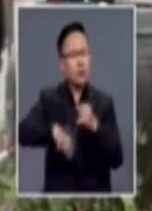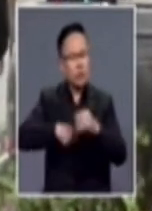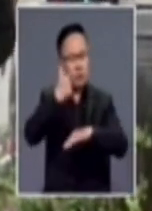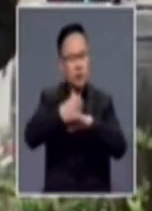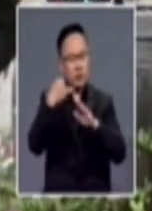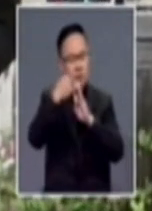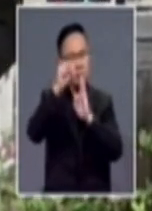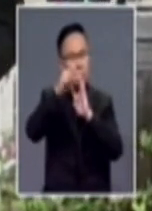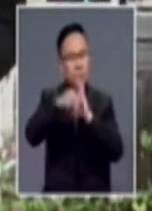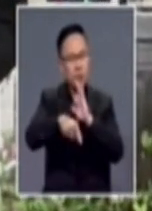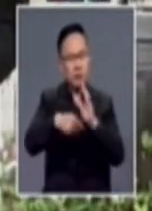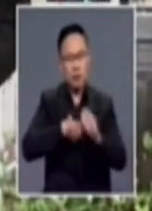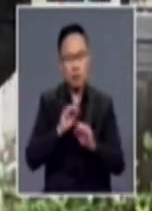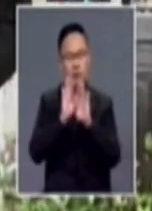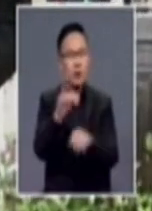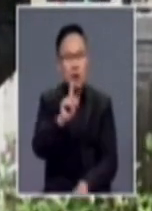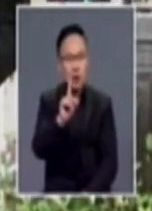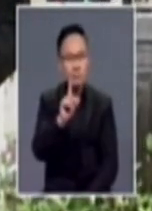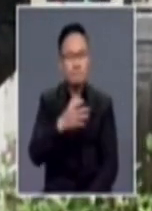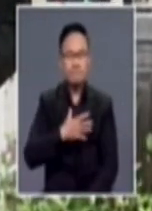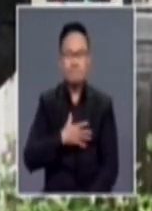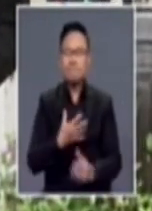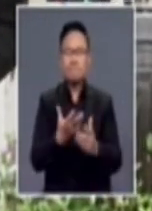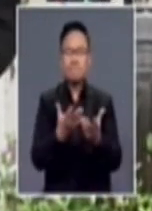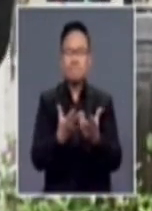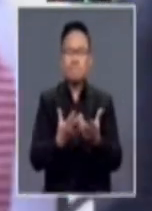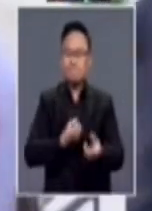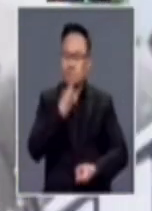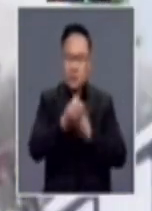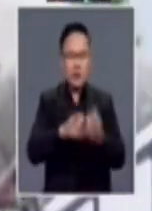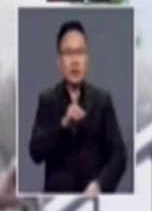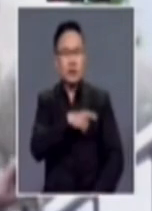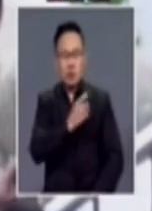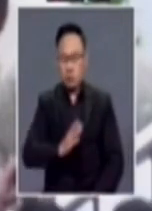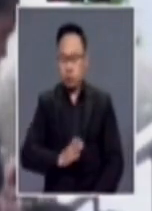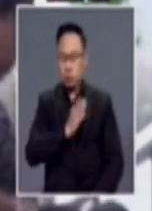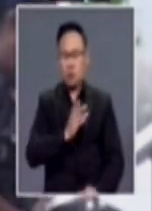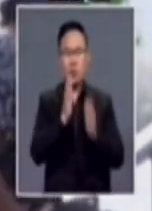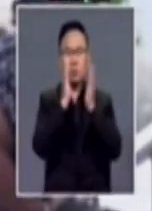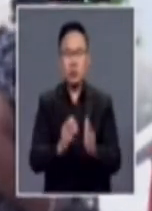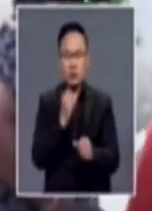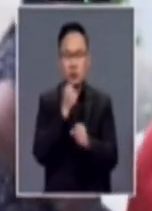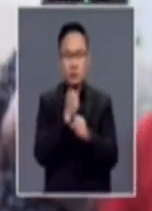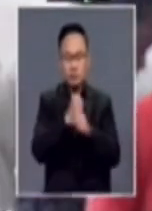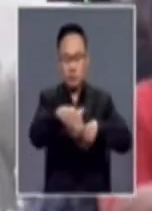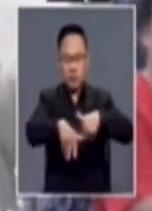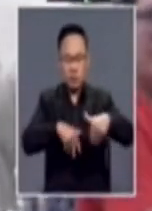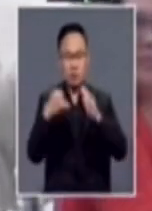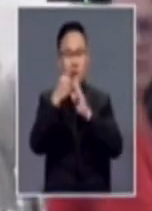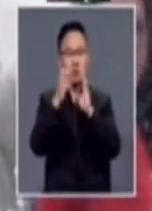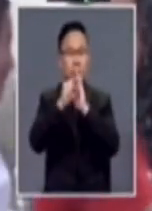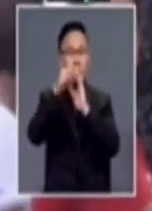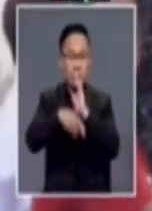หมคะ คงจะไม่มีอะไรที่จะภาคภูมิใจแล้วก็ดีใจไปกับพี่น้องชาวจังหวัดสุพรรณบุรีใน